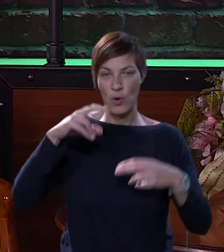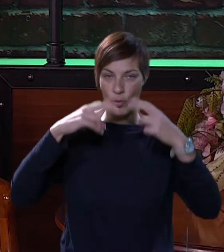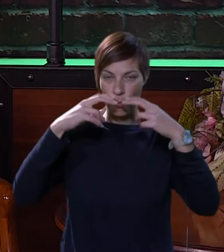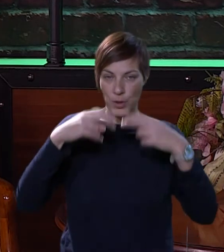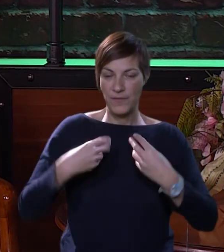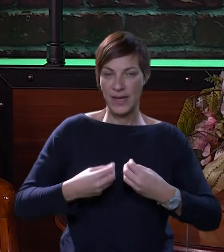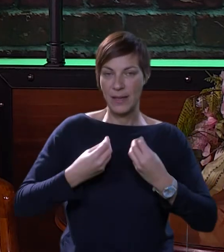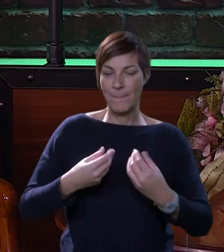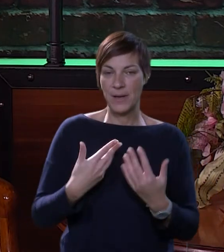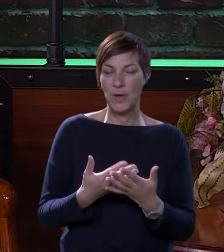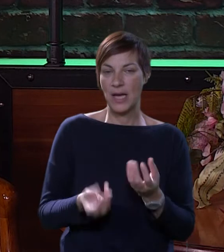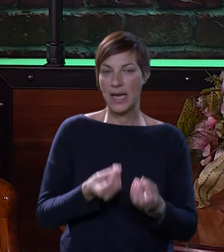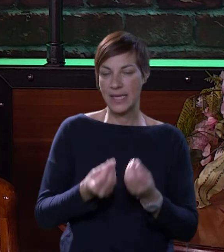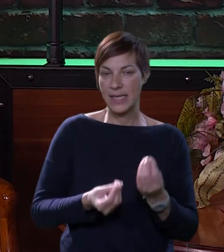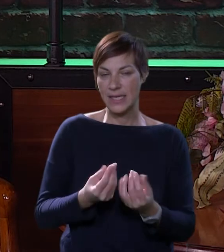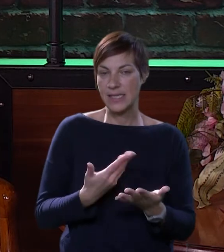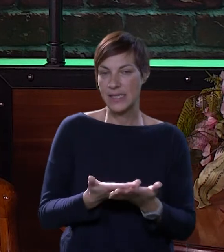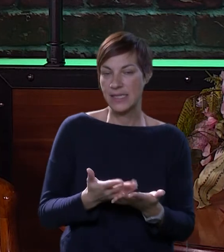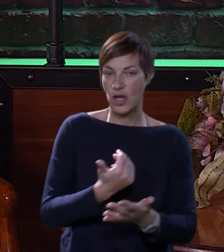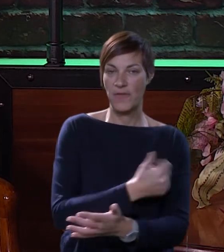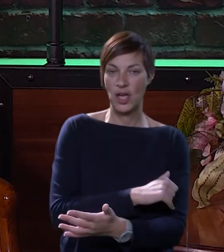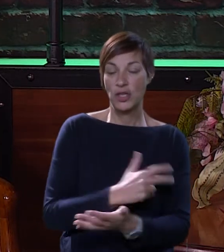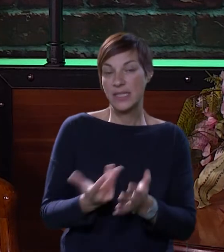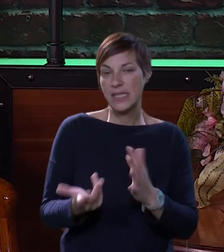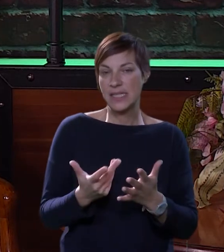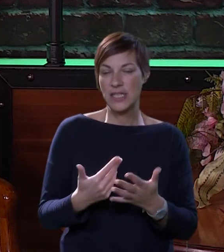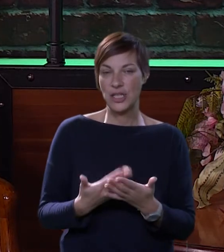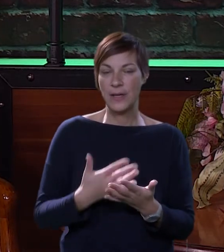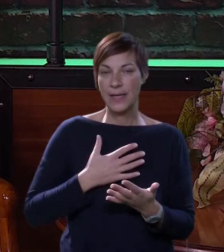provjeriti preporuke. Aha, ova igrica je za ovu dob i slično.